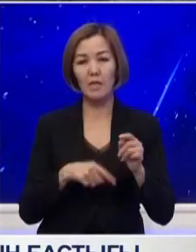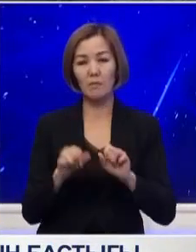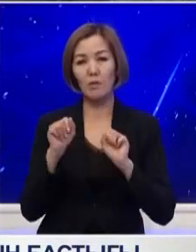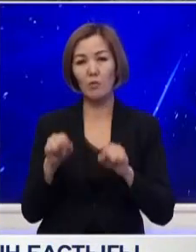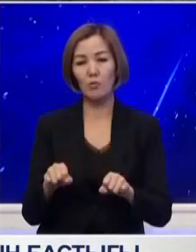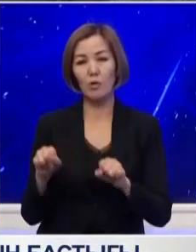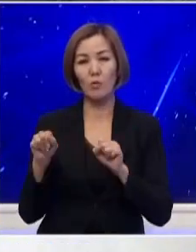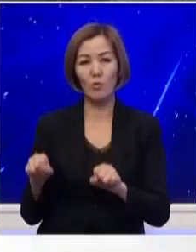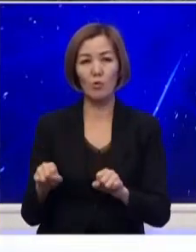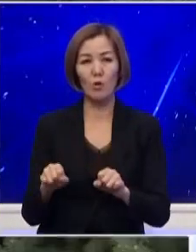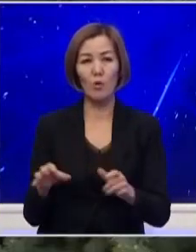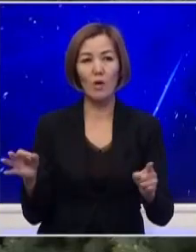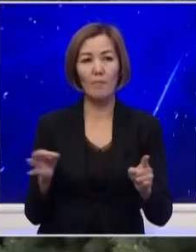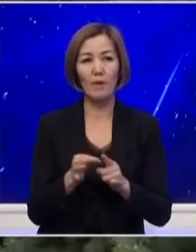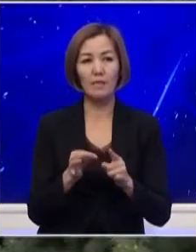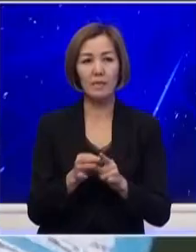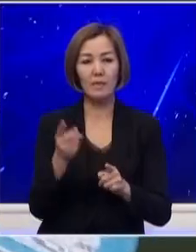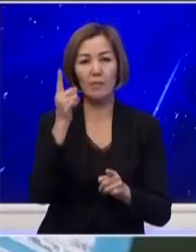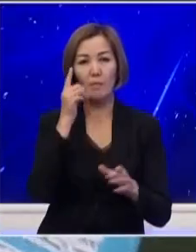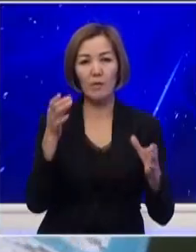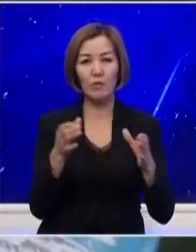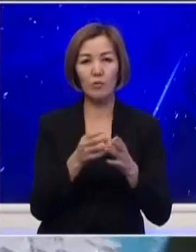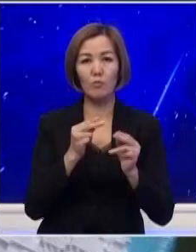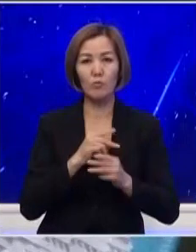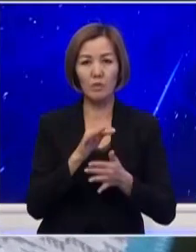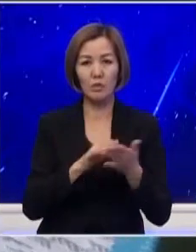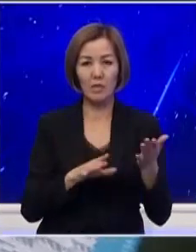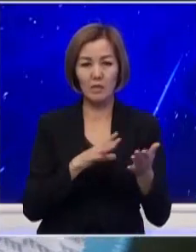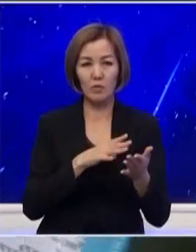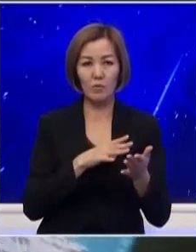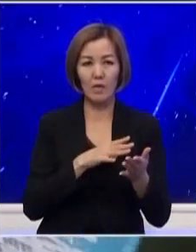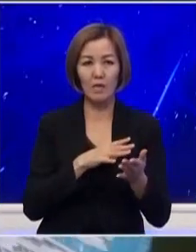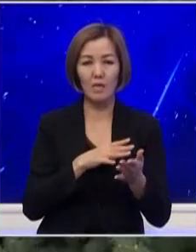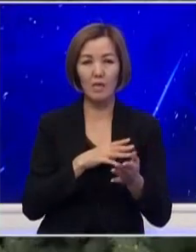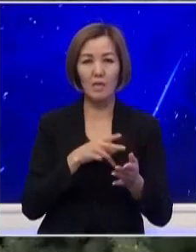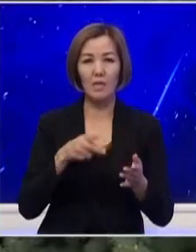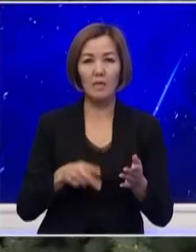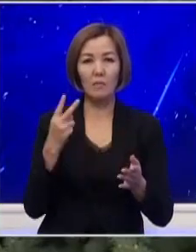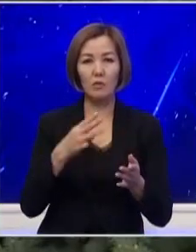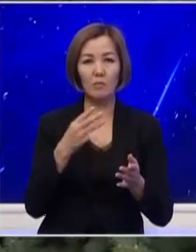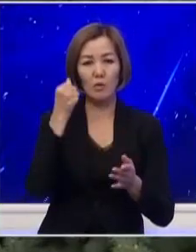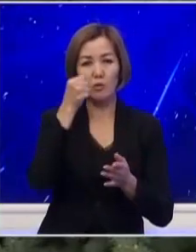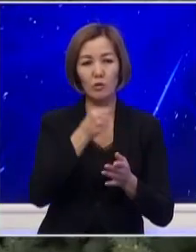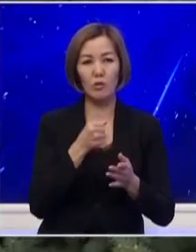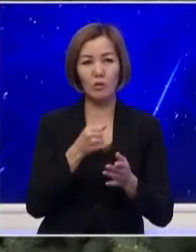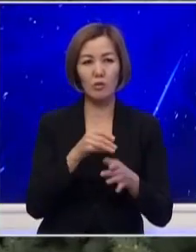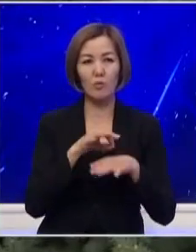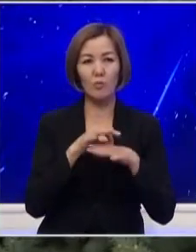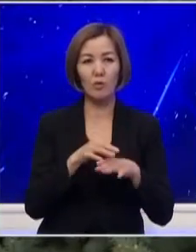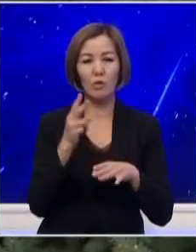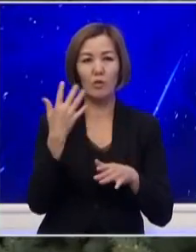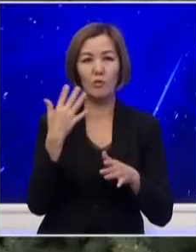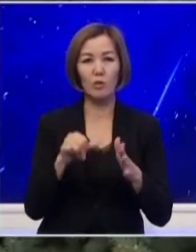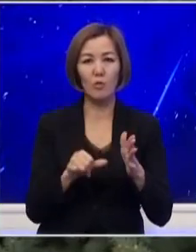құқықтарын қорғау мақсатында мобильді топ жұмысын жалғастыруда. 2023 жылдың өткен уақыт аралығында